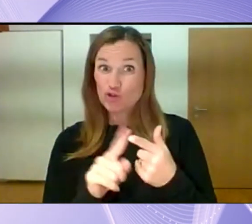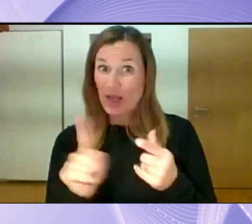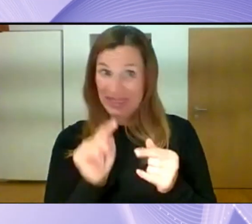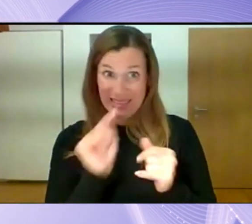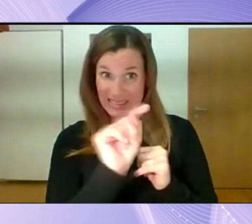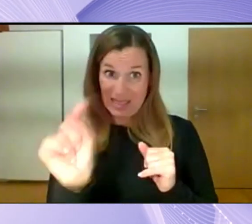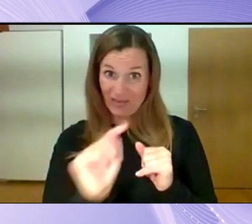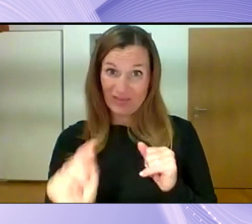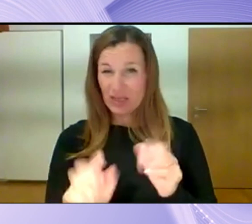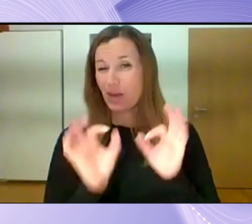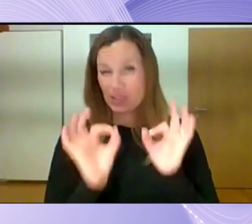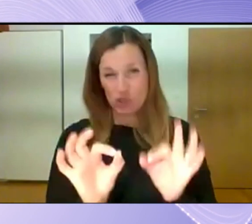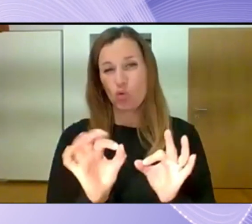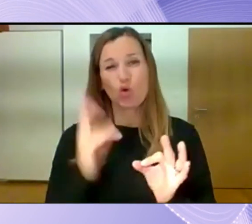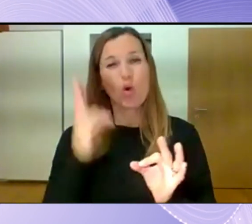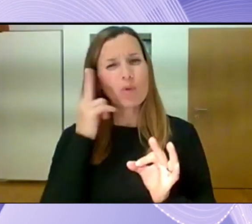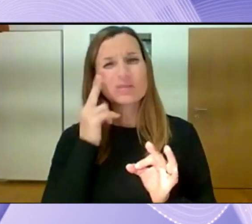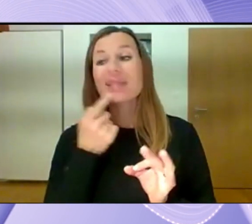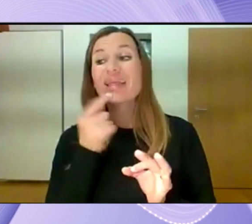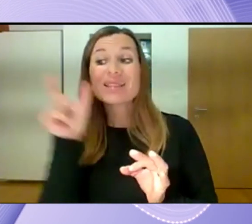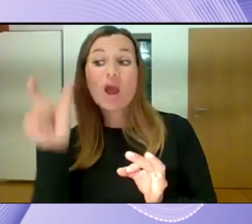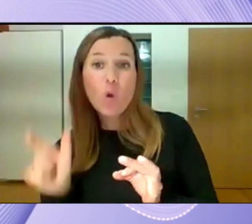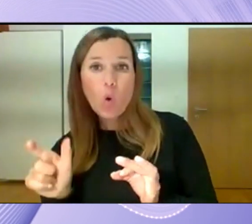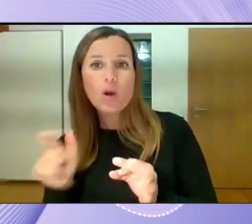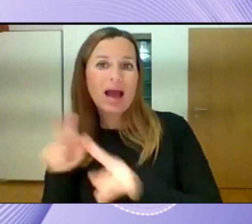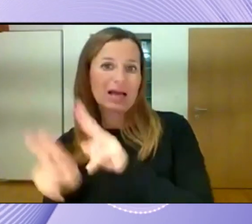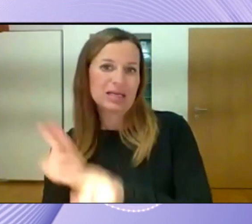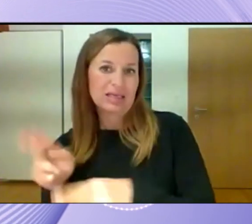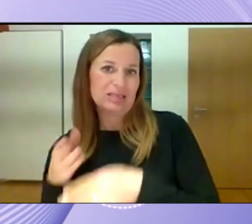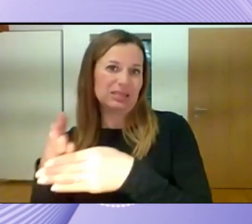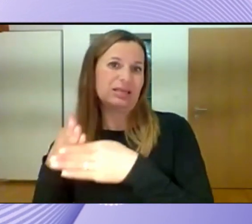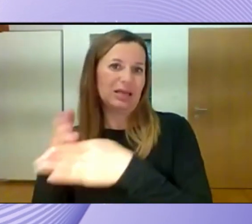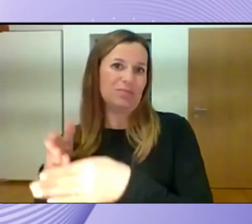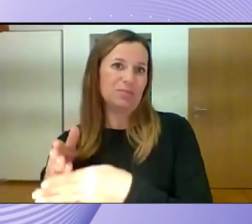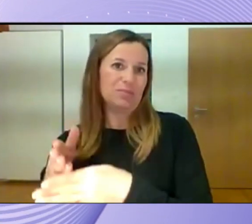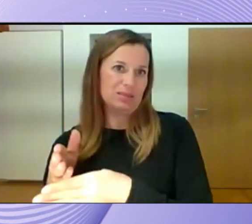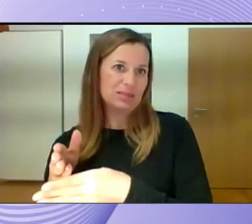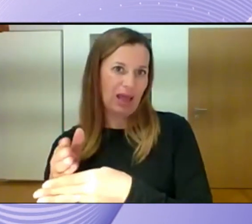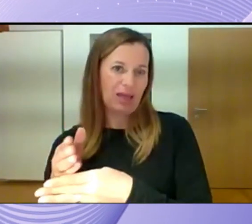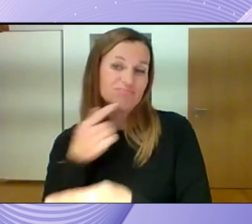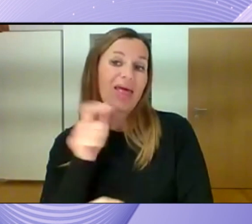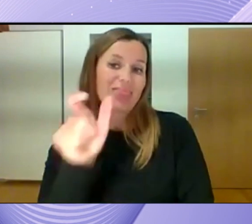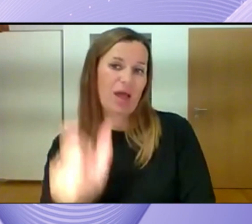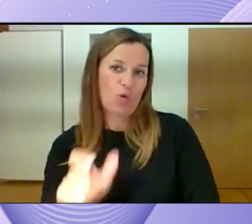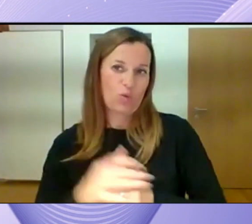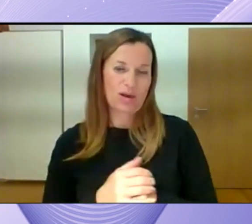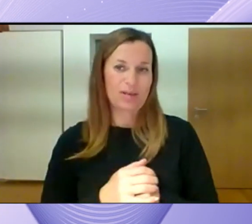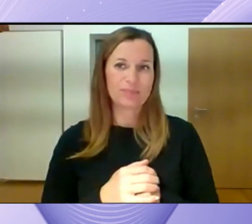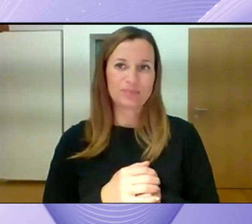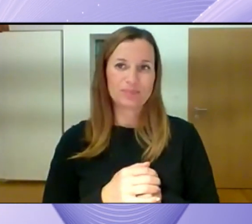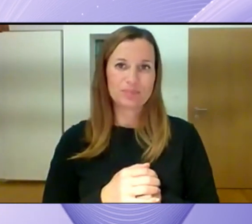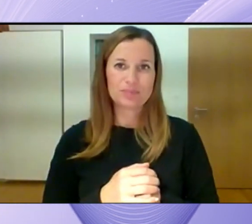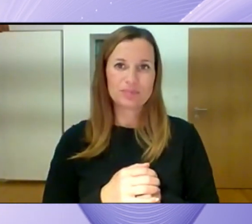ki trenutno za nekoga skrbi. In zdaj, prejšnjič smo z